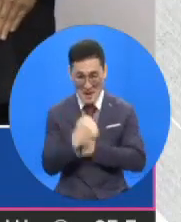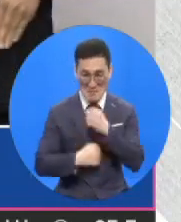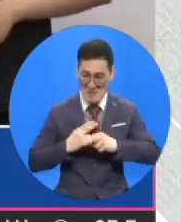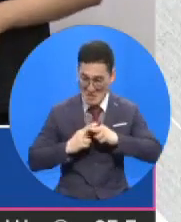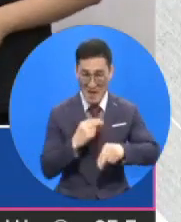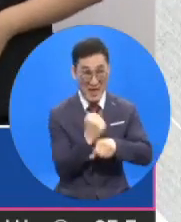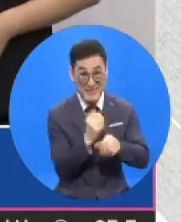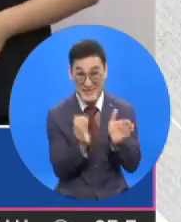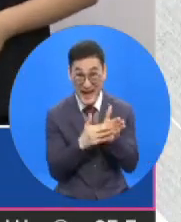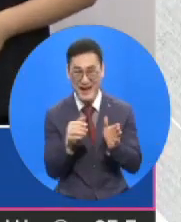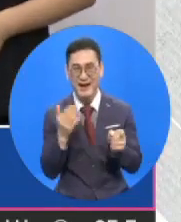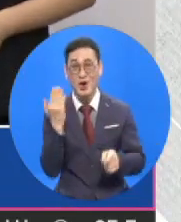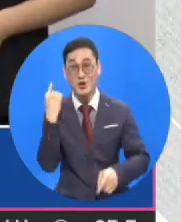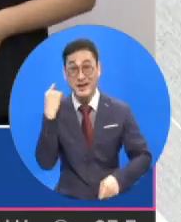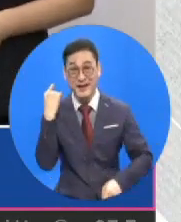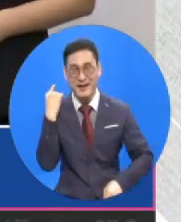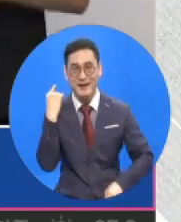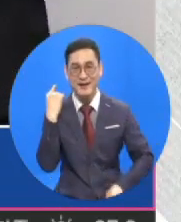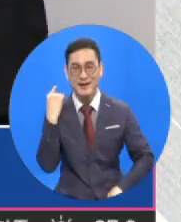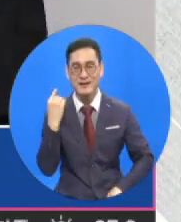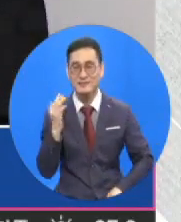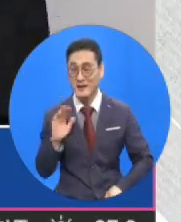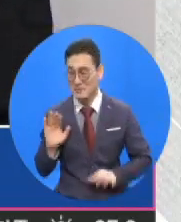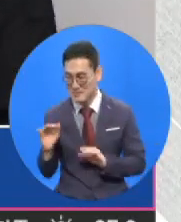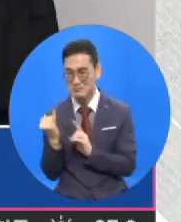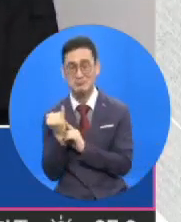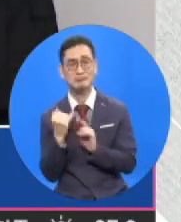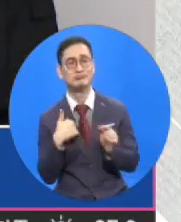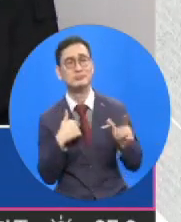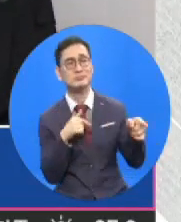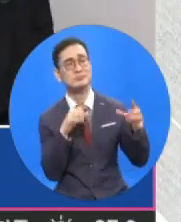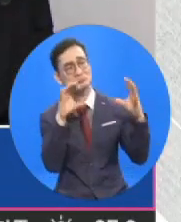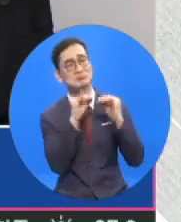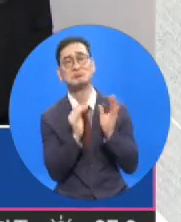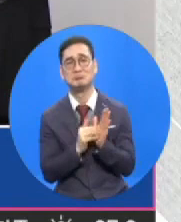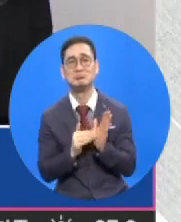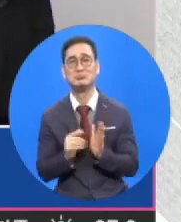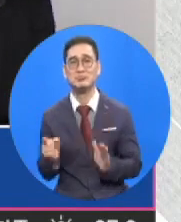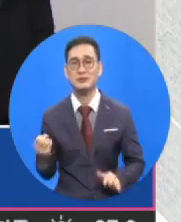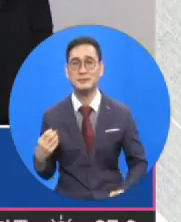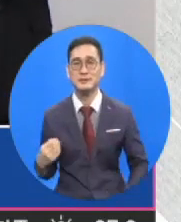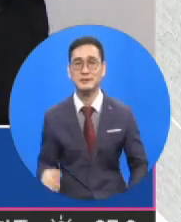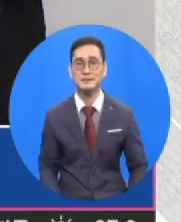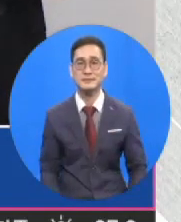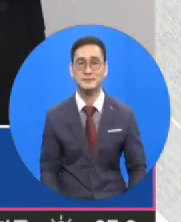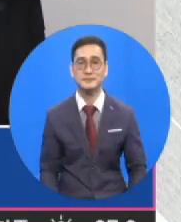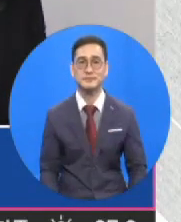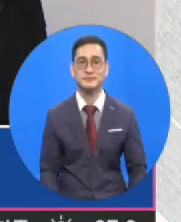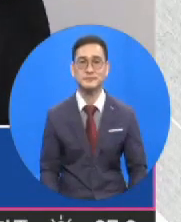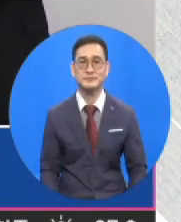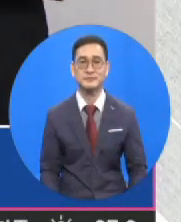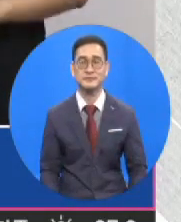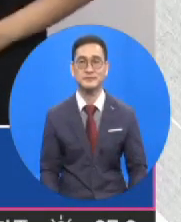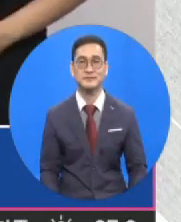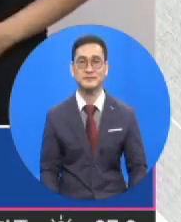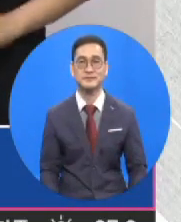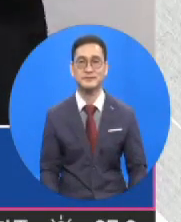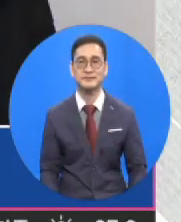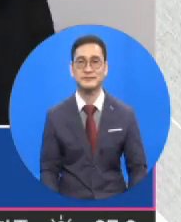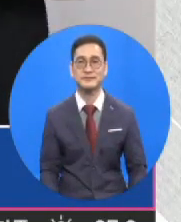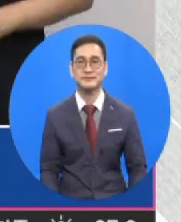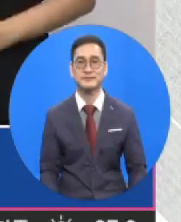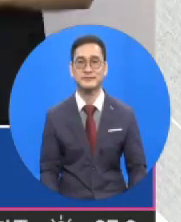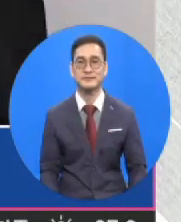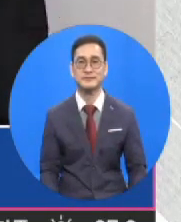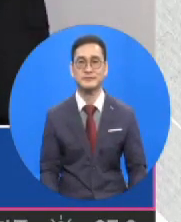그러니까 정부 당국 내에서는 충분히 의사소통이 있었고 그런 차원에서 임시공휴일 지정이 됐는데 사실 지정된 건 훨씬 앞이었죠. 근데 이제